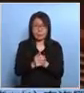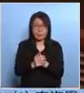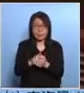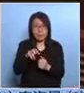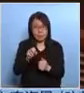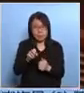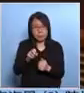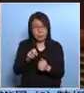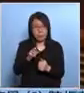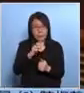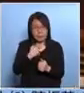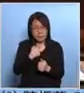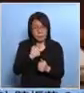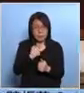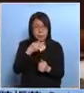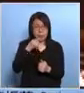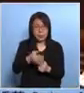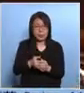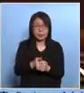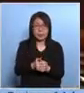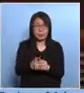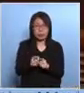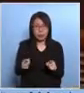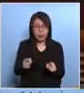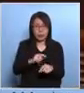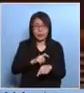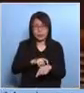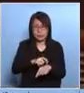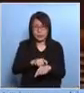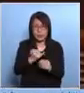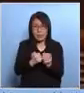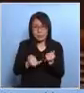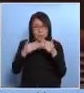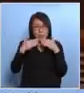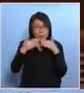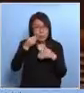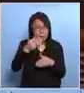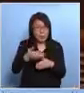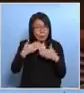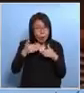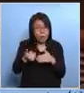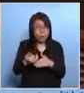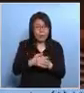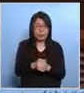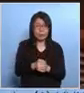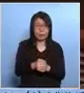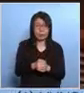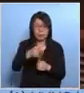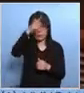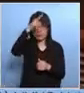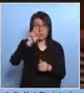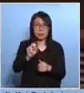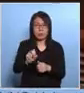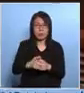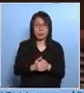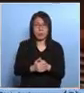都應該有比較長一點的產假呢？另外，當局維持即係以